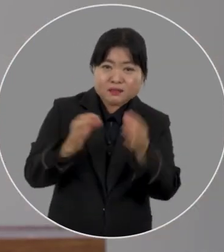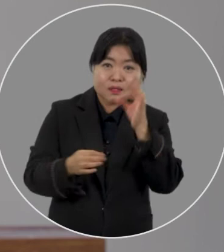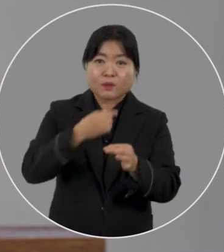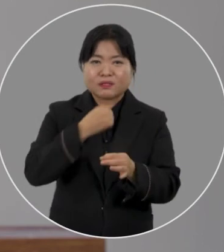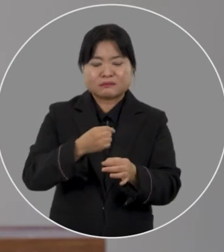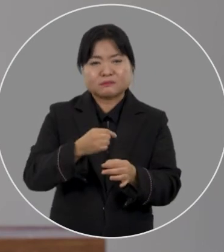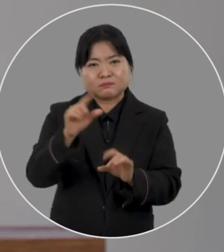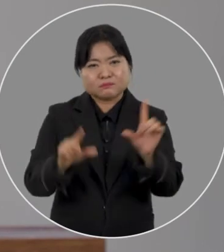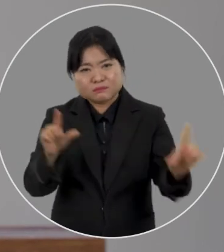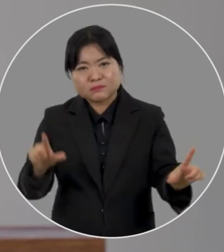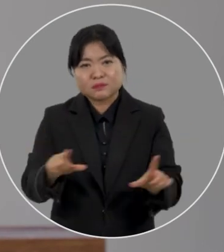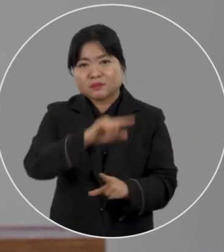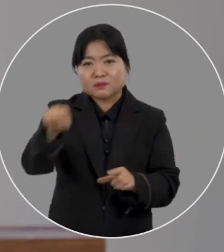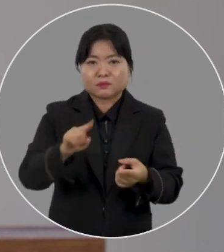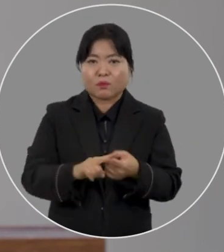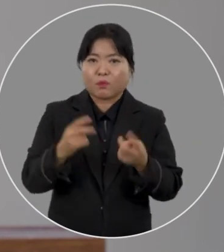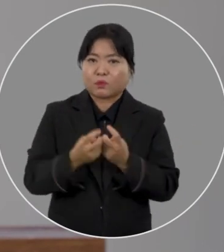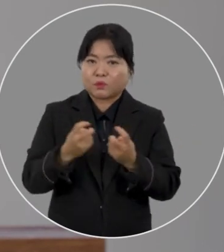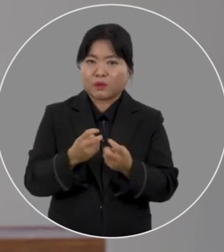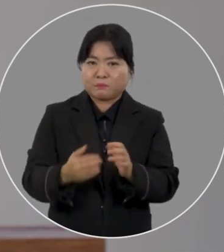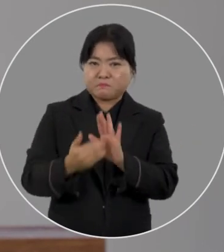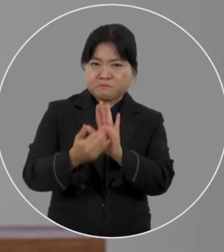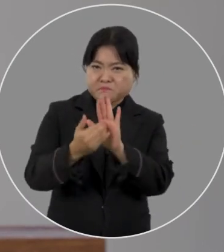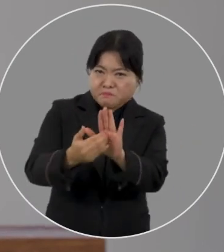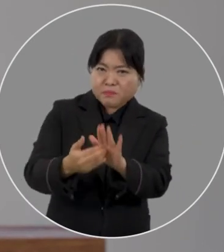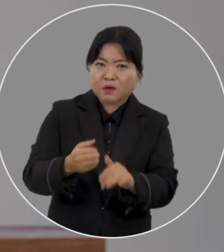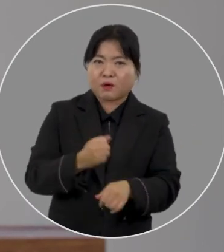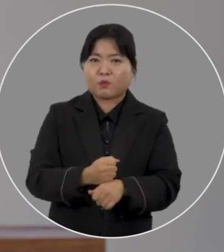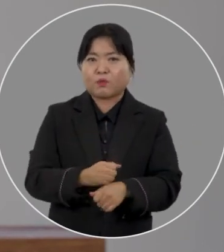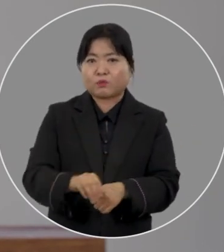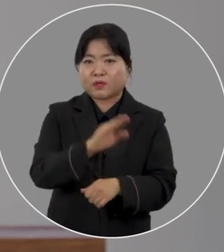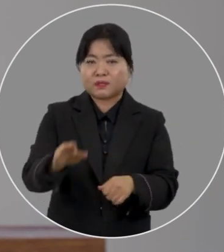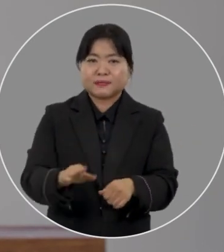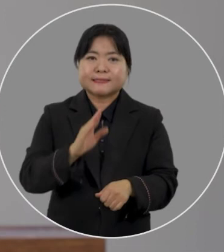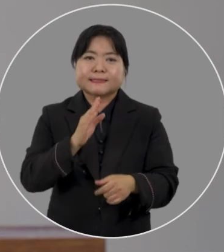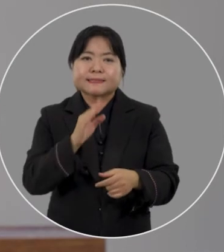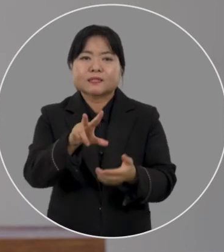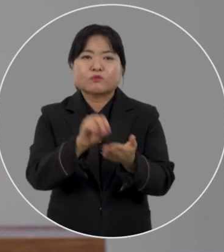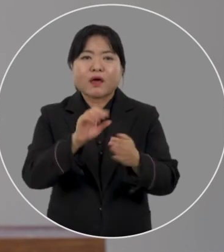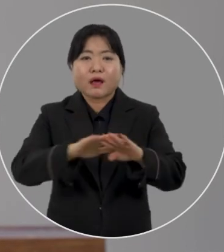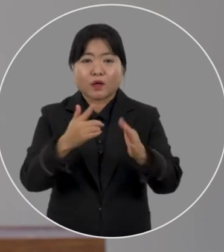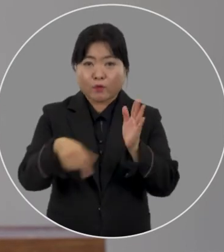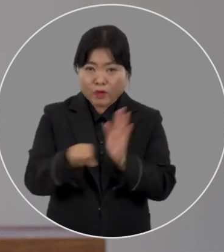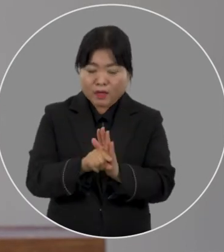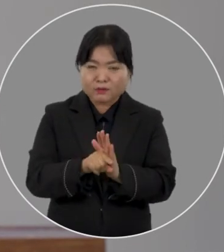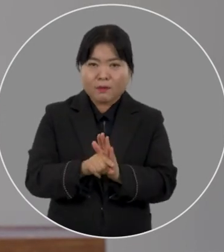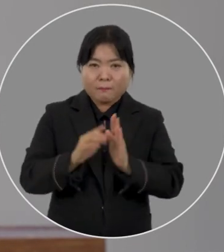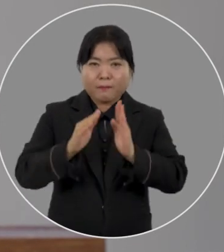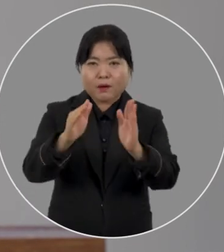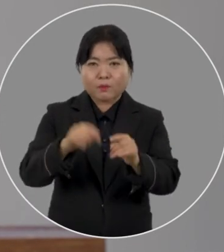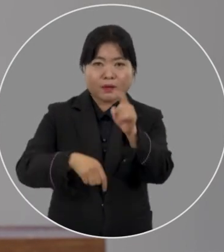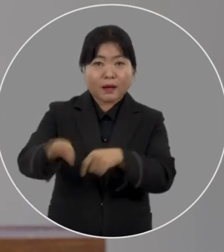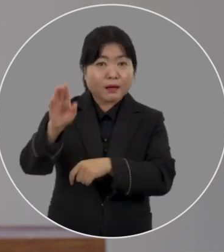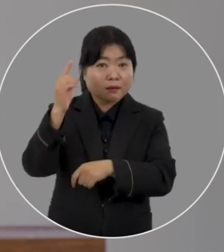하는 그런 흐름들, 이런 흐름들을 우리가 어떻게 좀 반대하고 또 우리가 진짜 이 문제를 해결하기 위한 길로 나아갈 것인지 이런